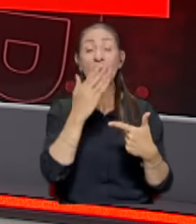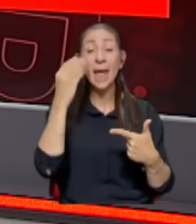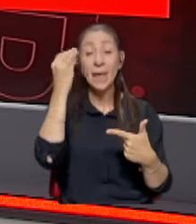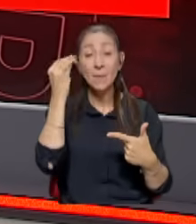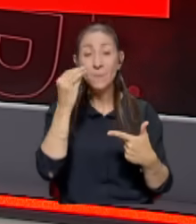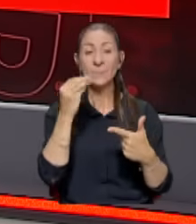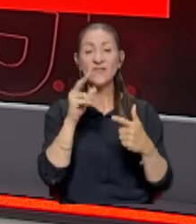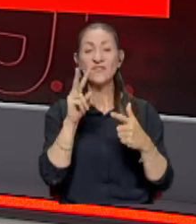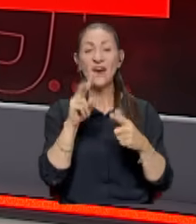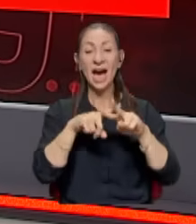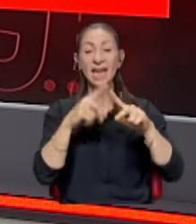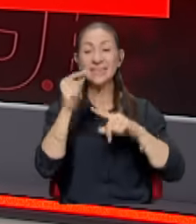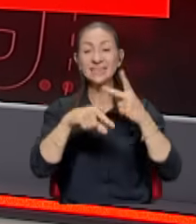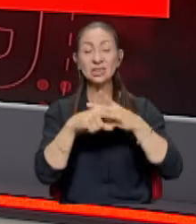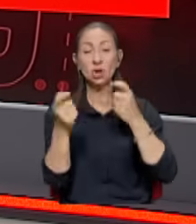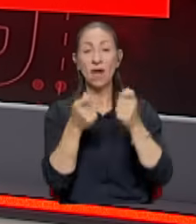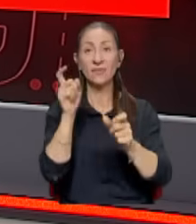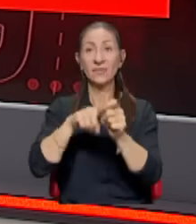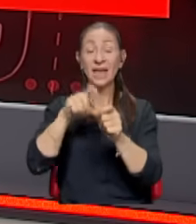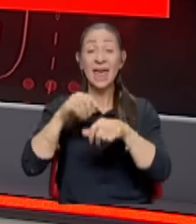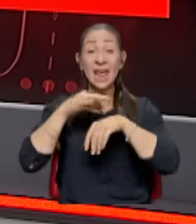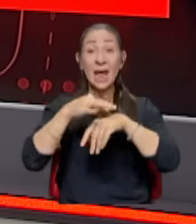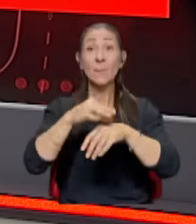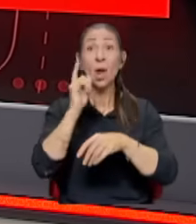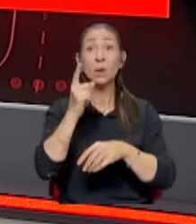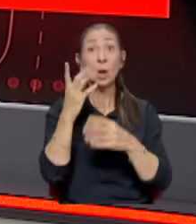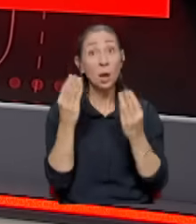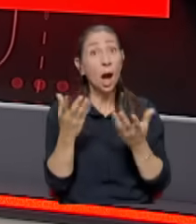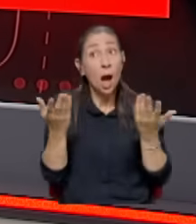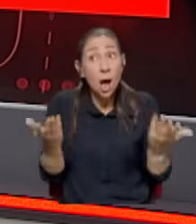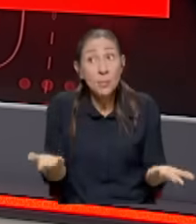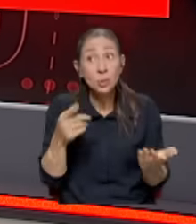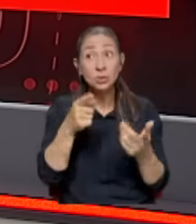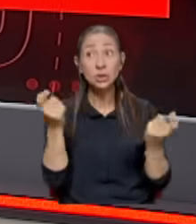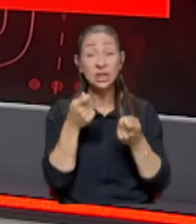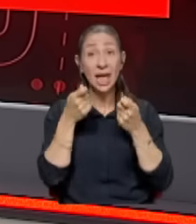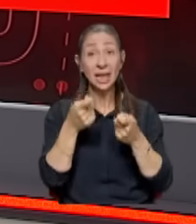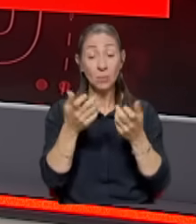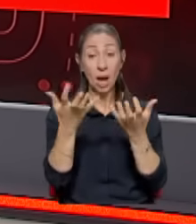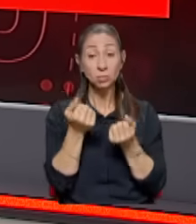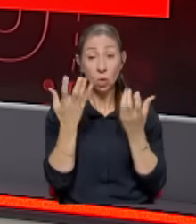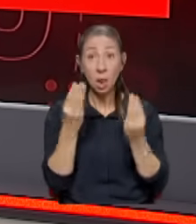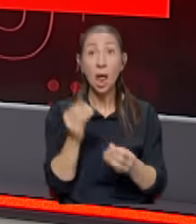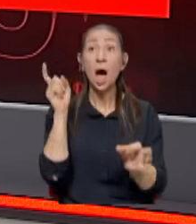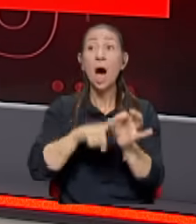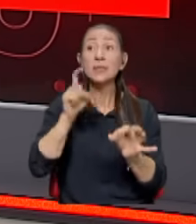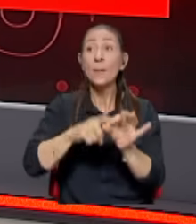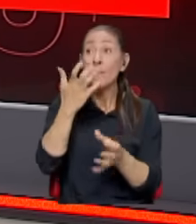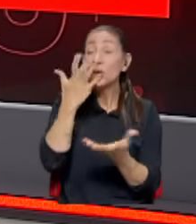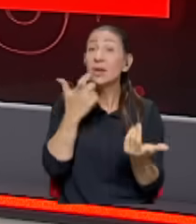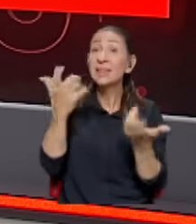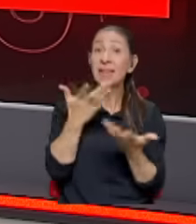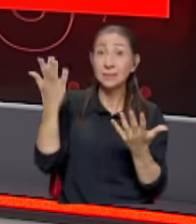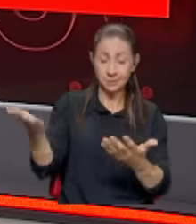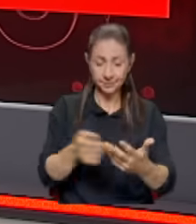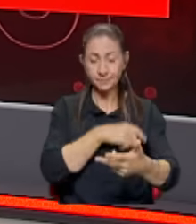imam ve vaiz görevlendirmeleri yapıldı. Rehber öğretmen olarak. Halbuki bu işin eğitimini almış olanlar atama bekliyor